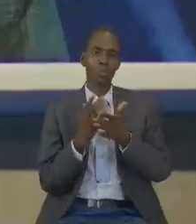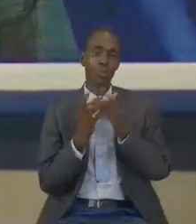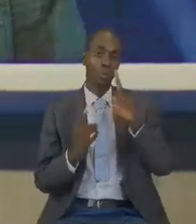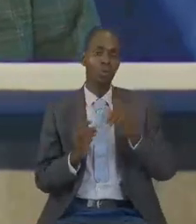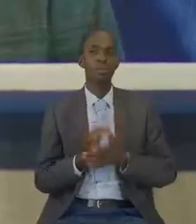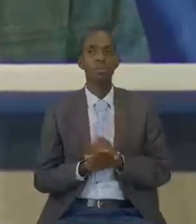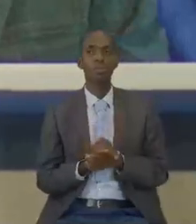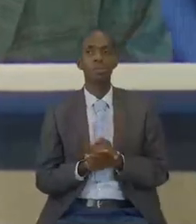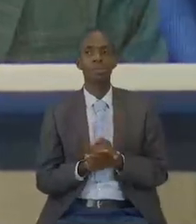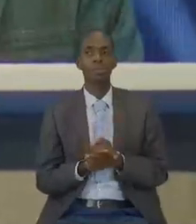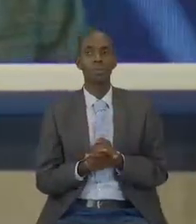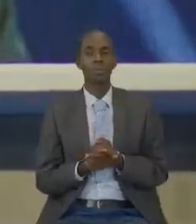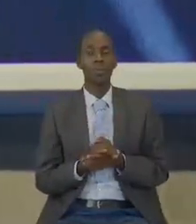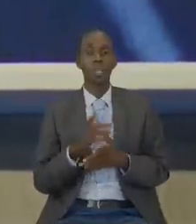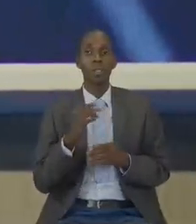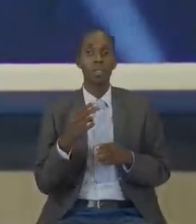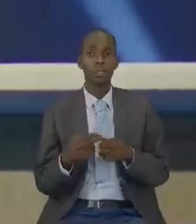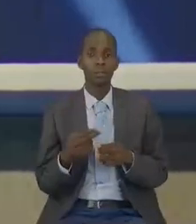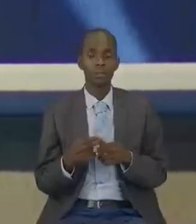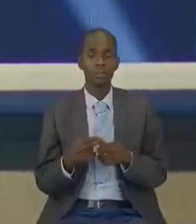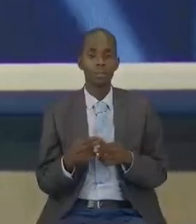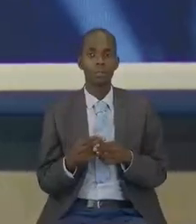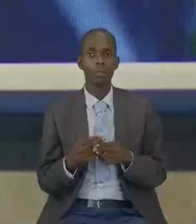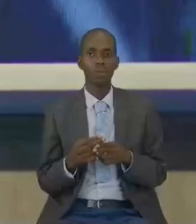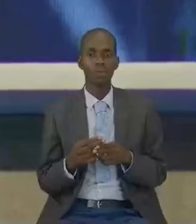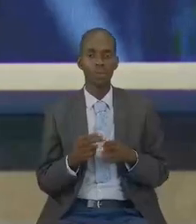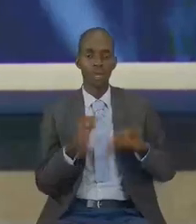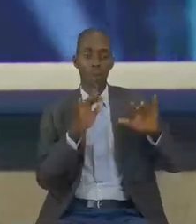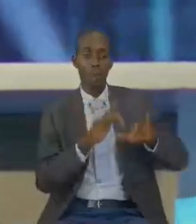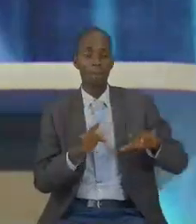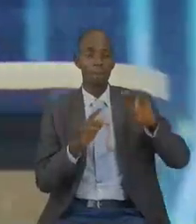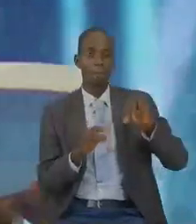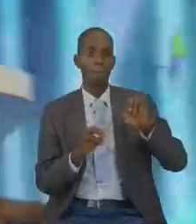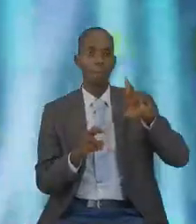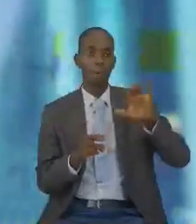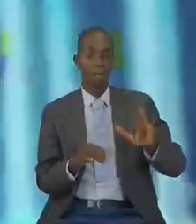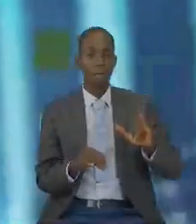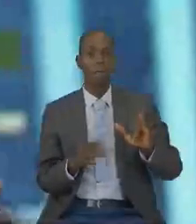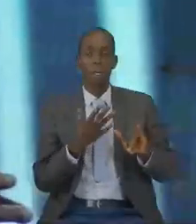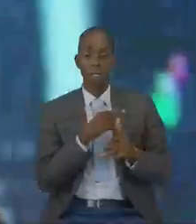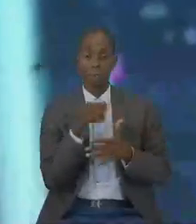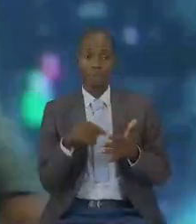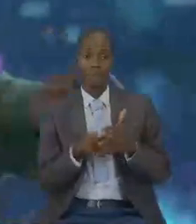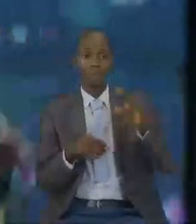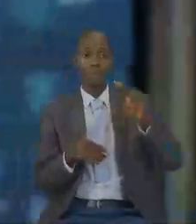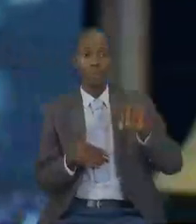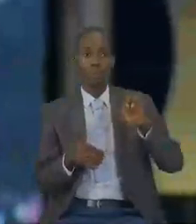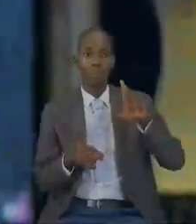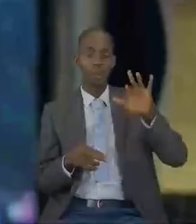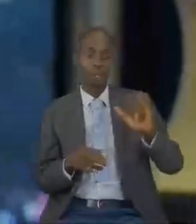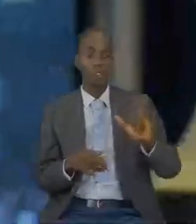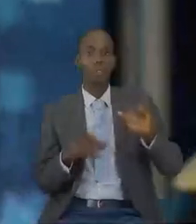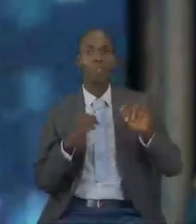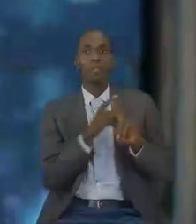Laissez-moi vous montrer quelqu'un. Le nom. Merci. Et cette